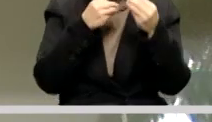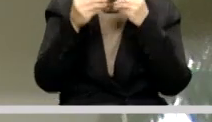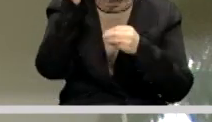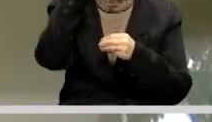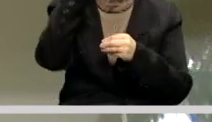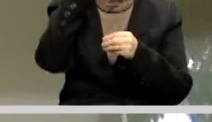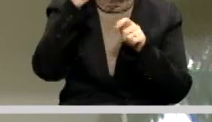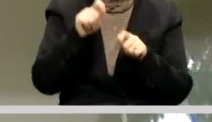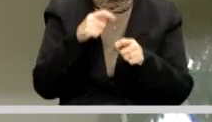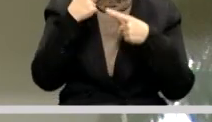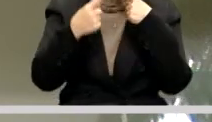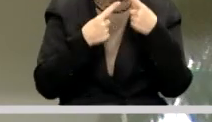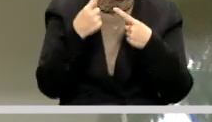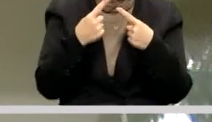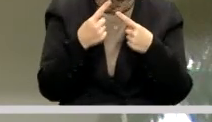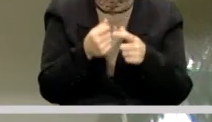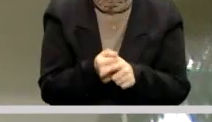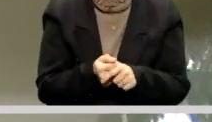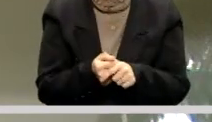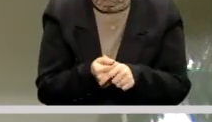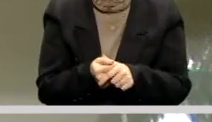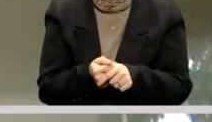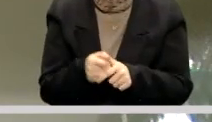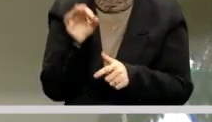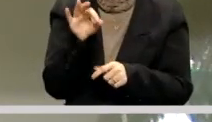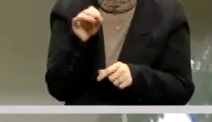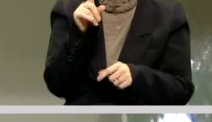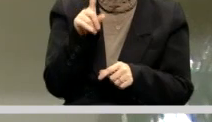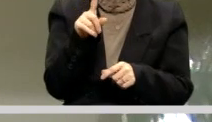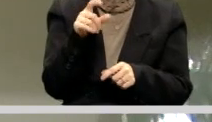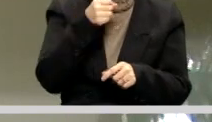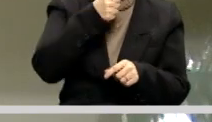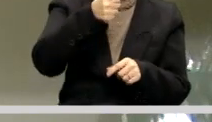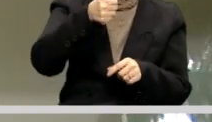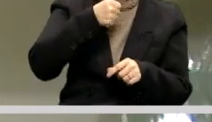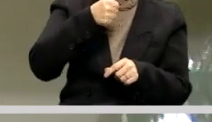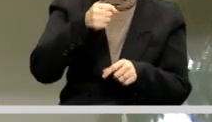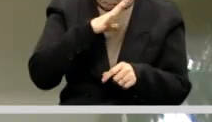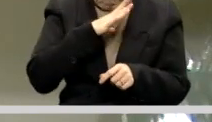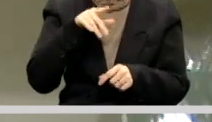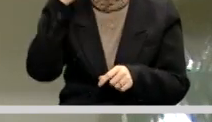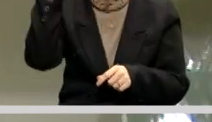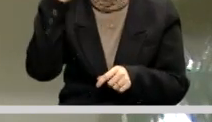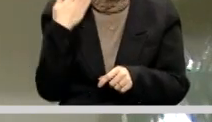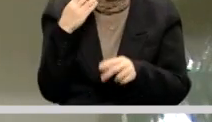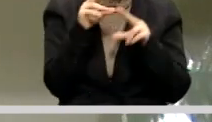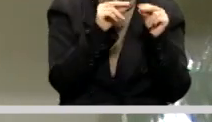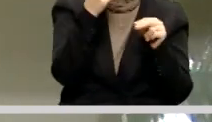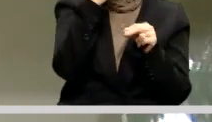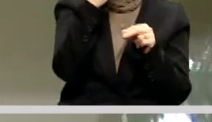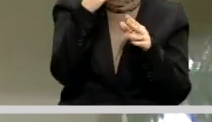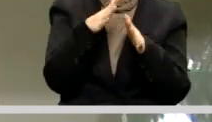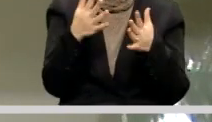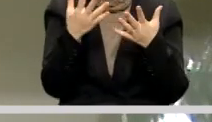dikkat etmeliyiz? Birazdan ekranlarınızda olacağız konuğumuzla birlikte. Şimdi bir sokak röportajımız var. Buyurun hep birlikte izleyelim. Uyku